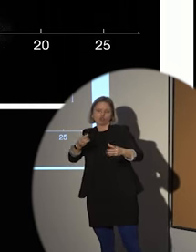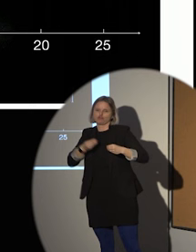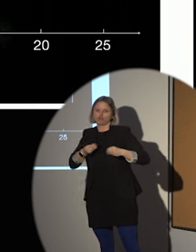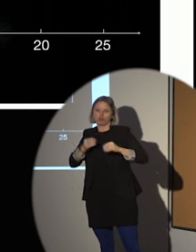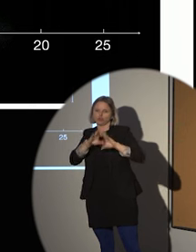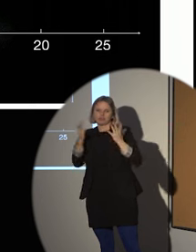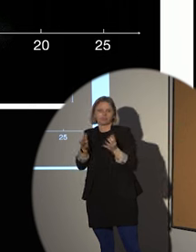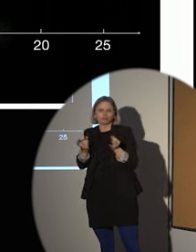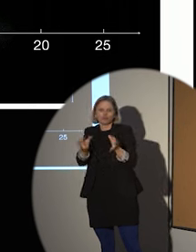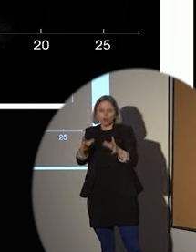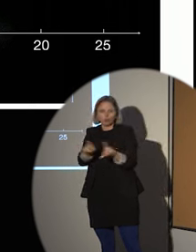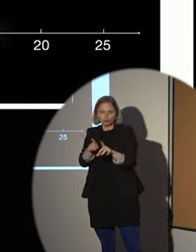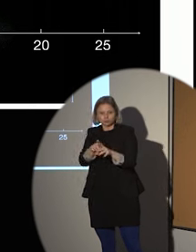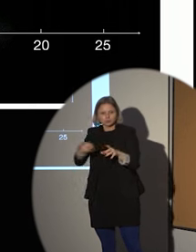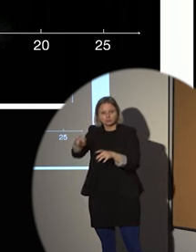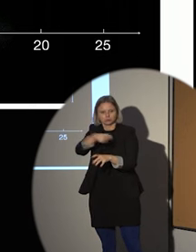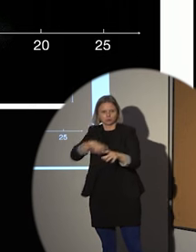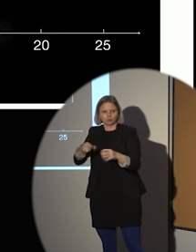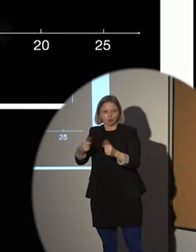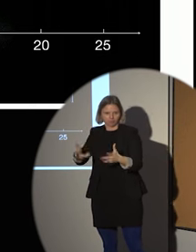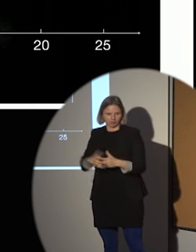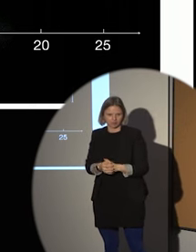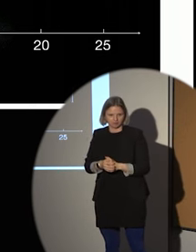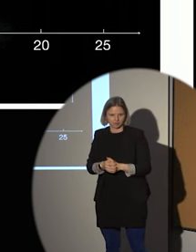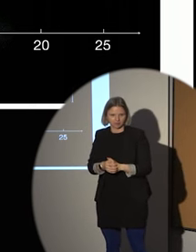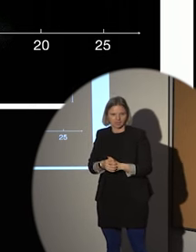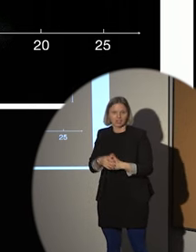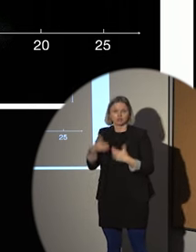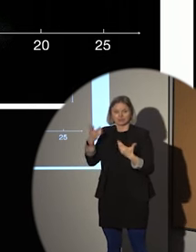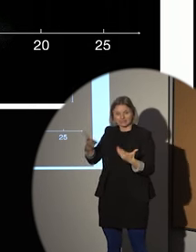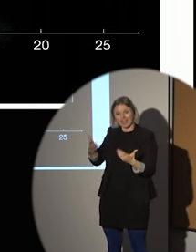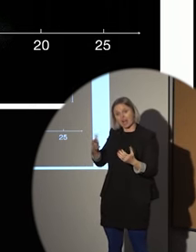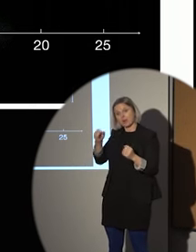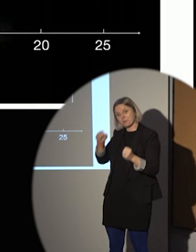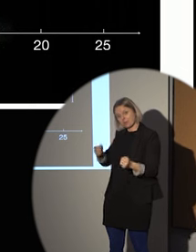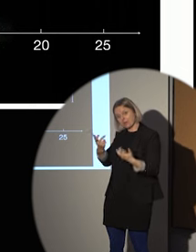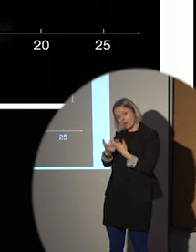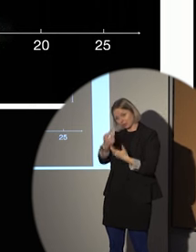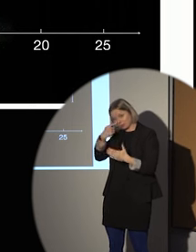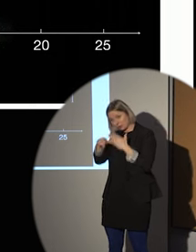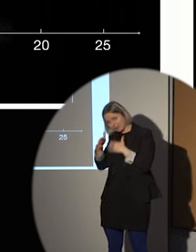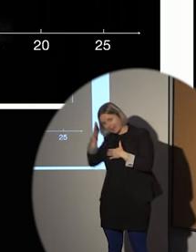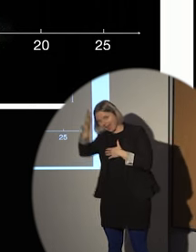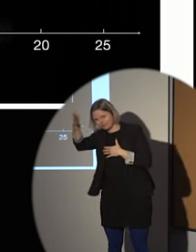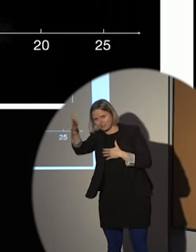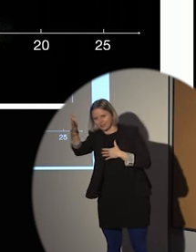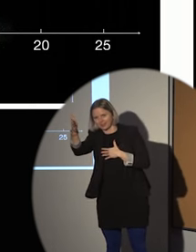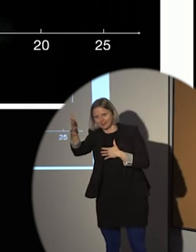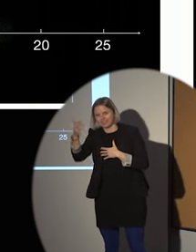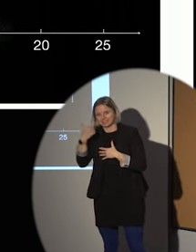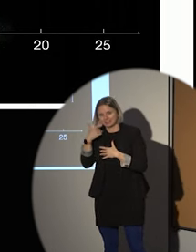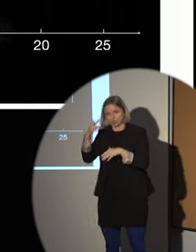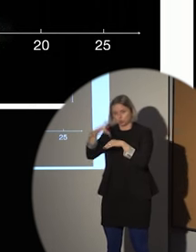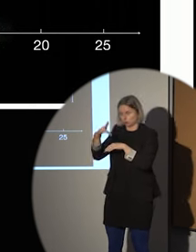le temps, c'est-à-dire vous connaissez le passé, vous connaissez l'avenir. Oui, c'est un beau Saint Graal. Et c'est ce qu'a fait